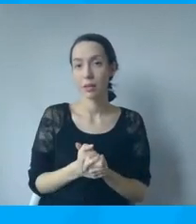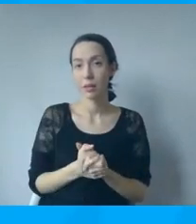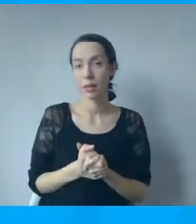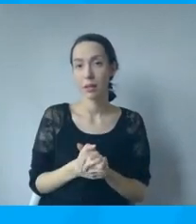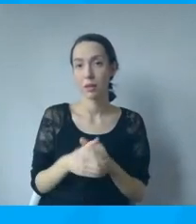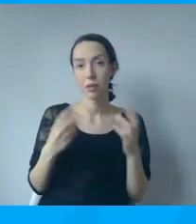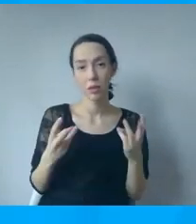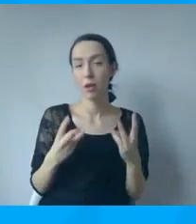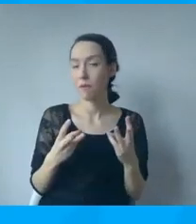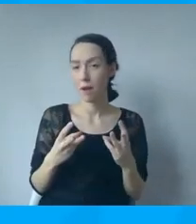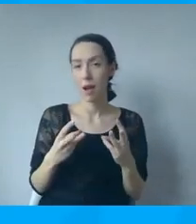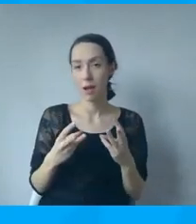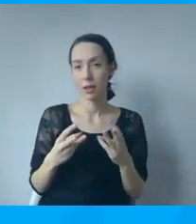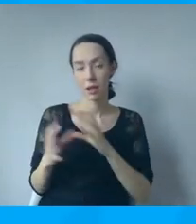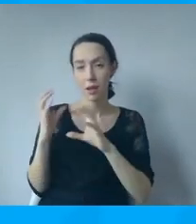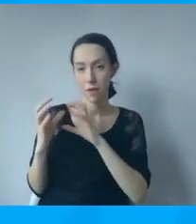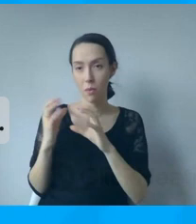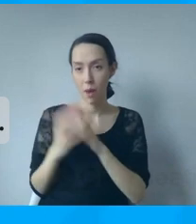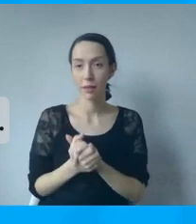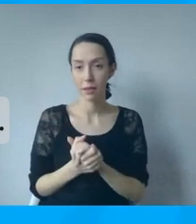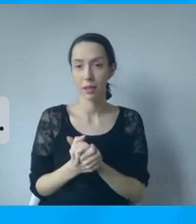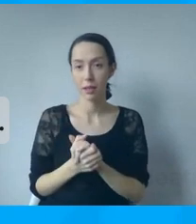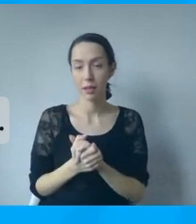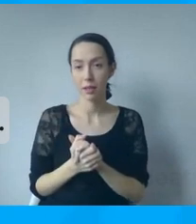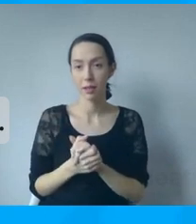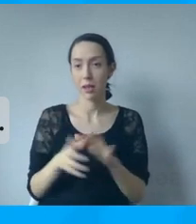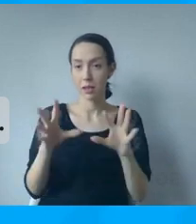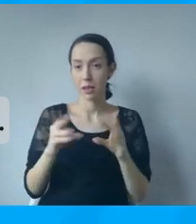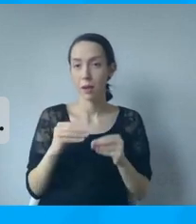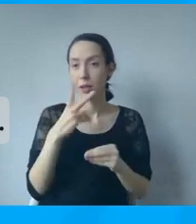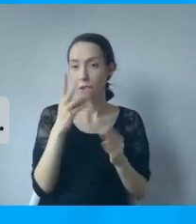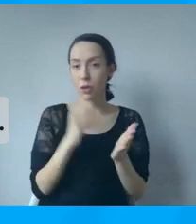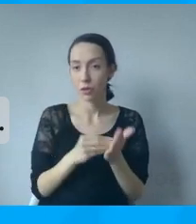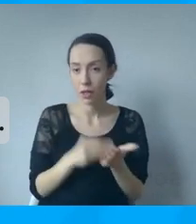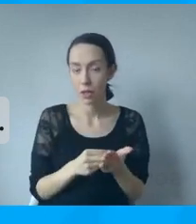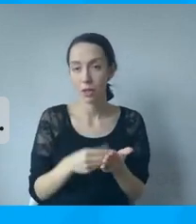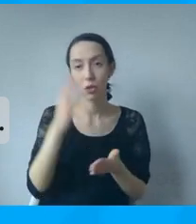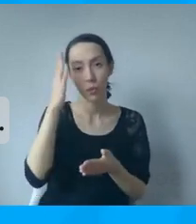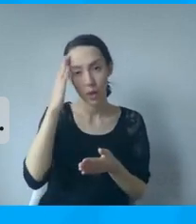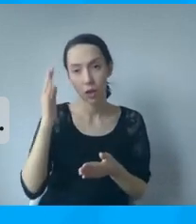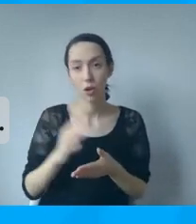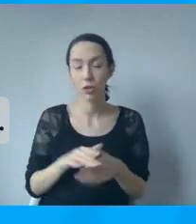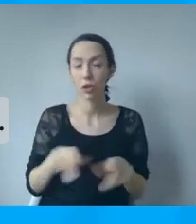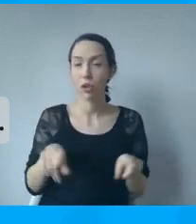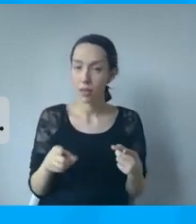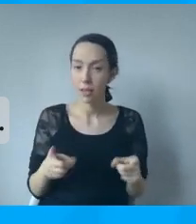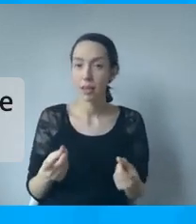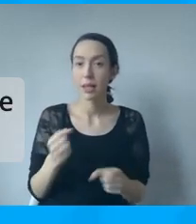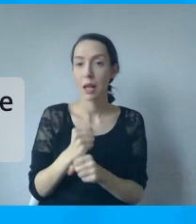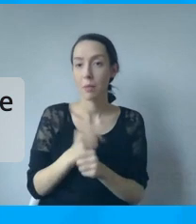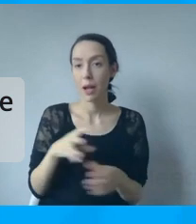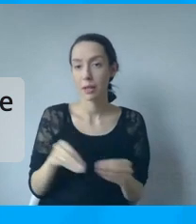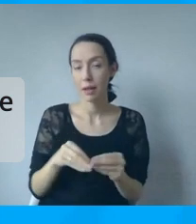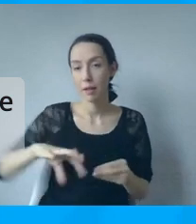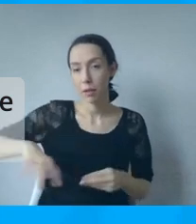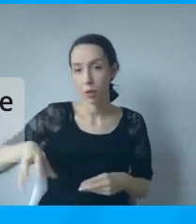też nabyłaś jakieś umiejętności, tak? Chociażby, nie wiem, organizacyjne, prace w grupie i tak dalej. I